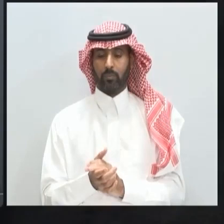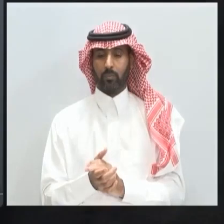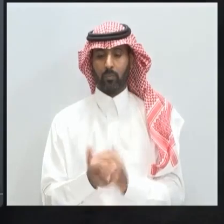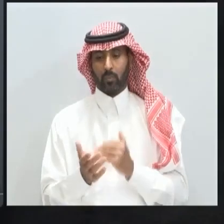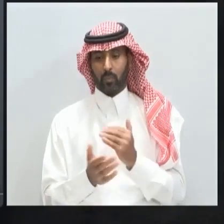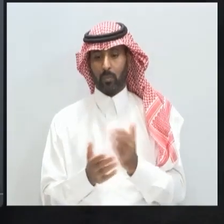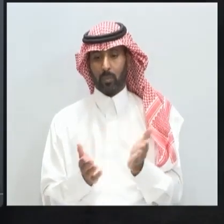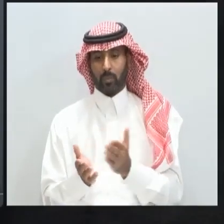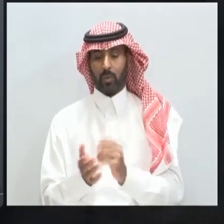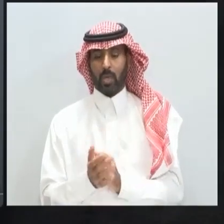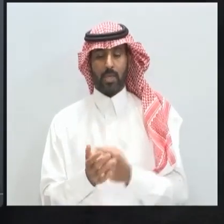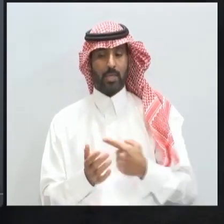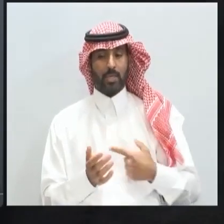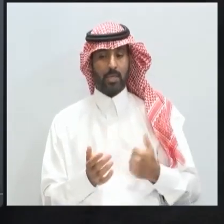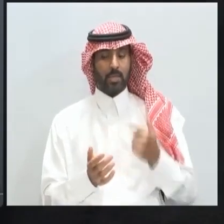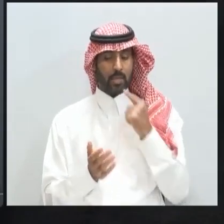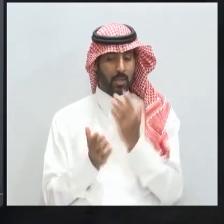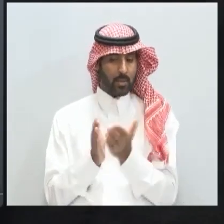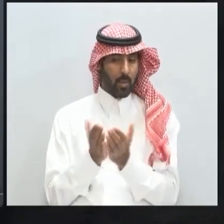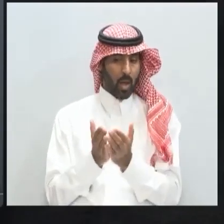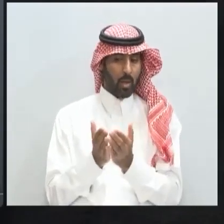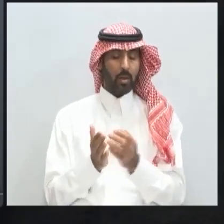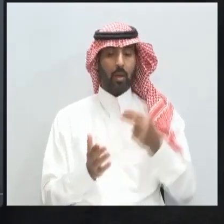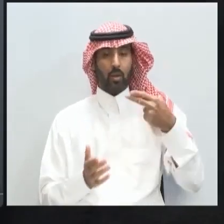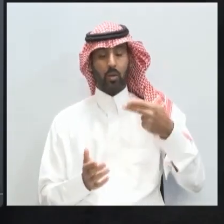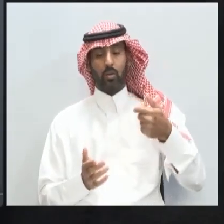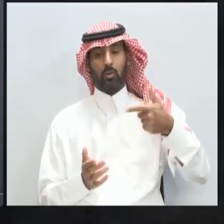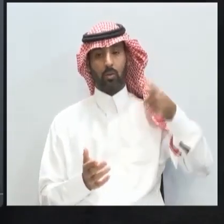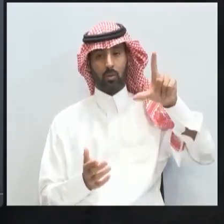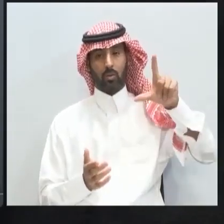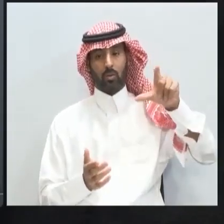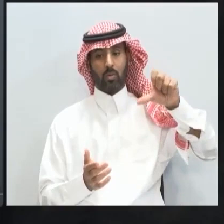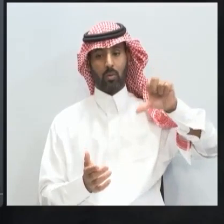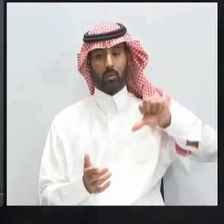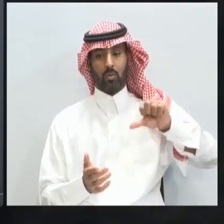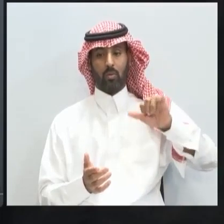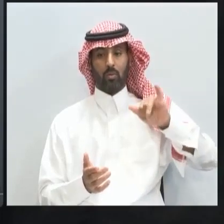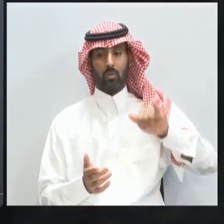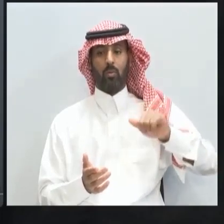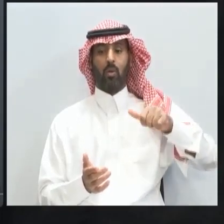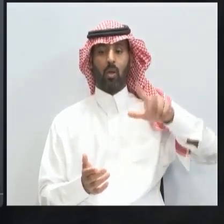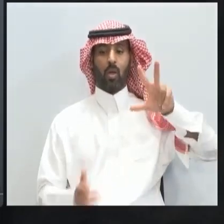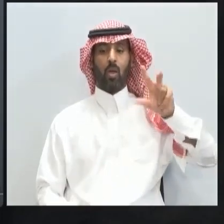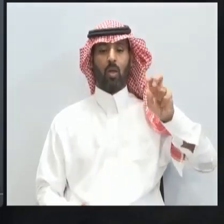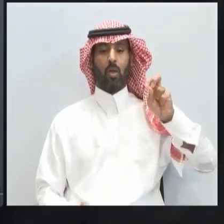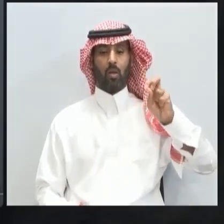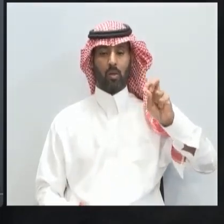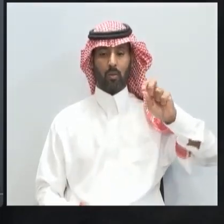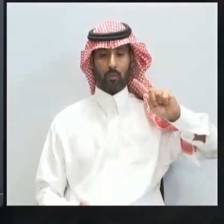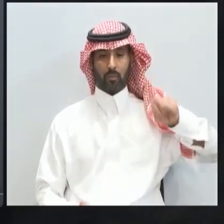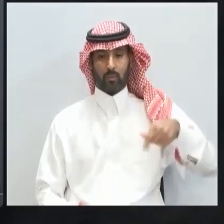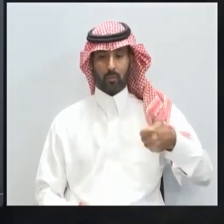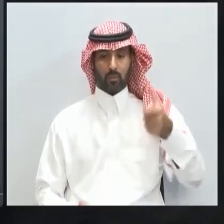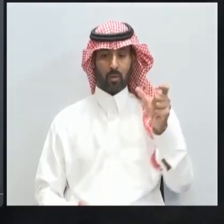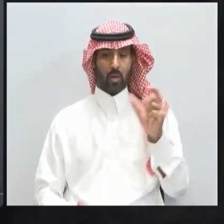بعدهم اسم الماده علوم القران اذا هي متعلقه بماذا بكتاب الله جل وعلا